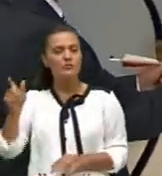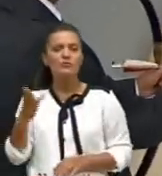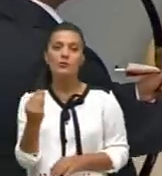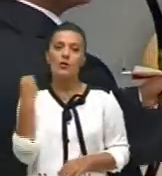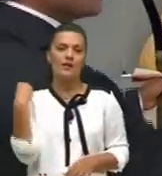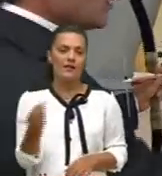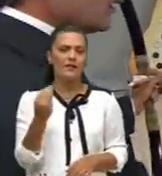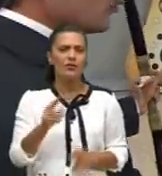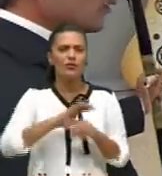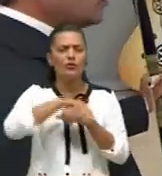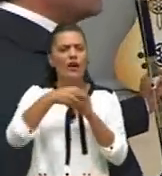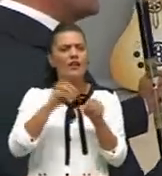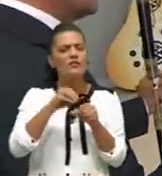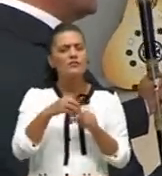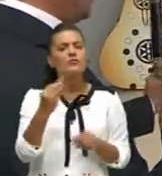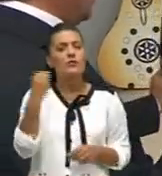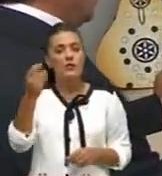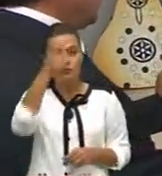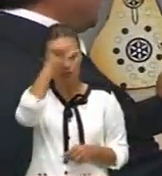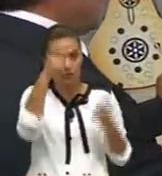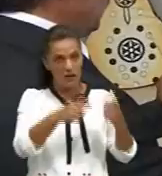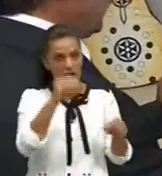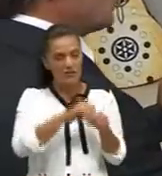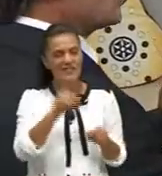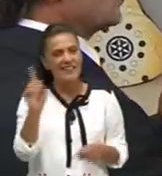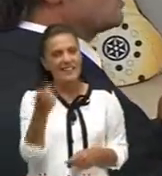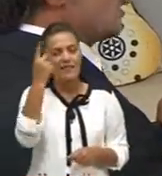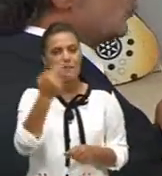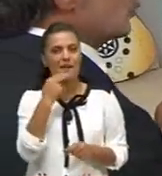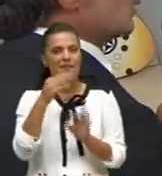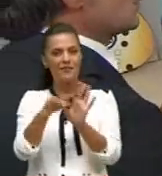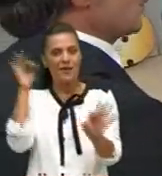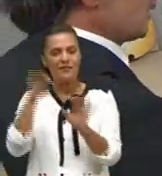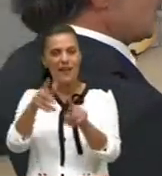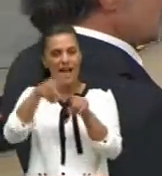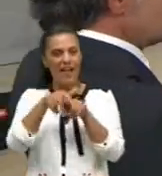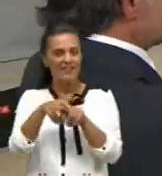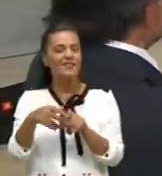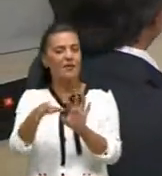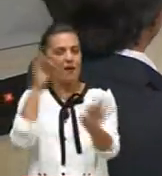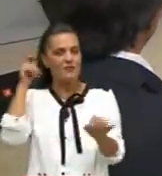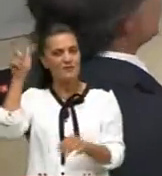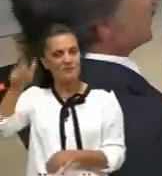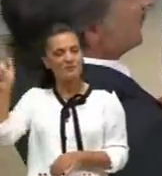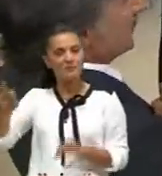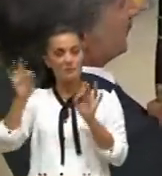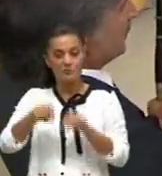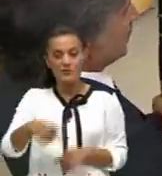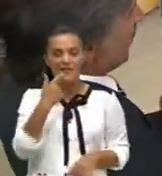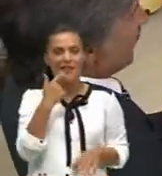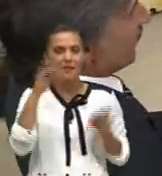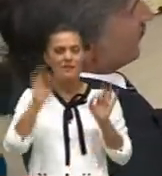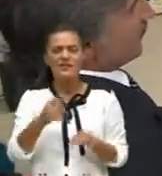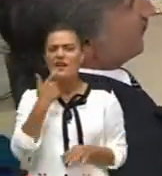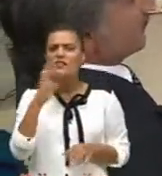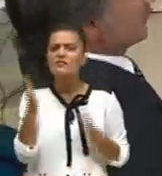iyi. Evet. Dünyada da çok iyi. Türkiye'de de İlk defa bayan okçularımız, atlı okçularımız başladılar. Harika. Bu sene başladılar.